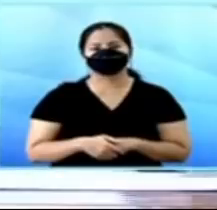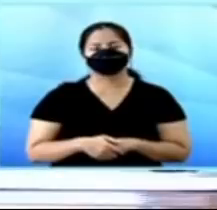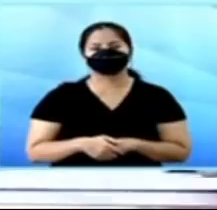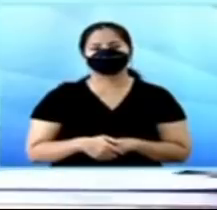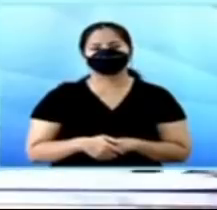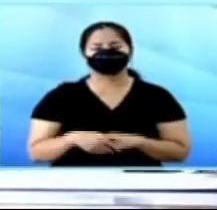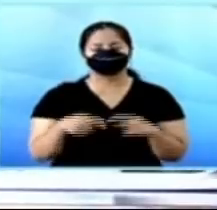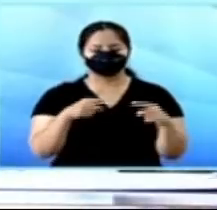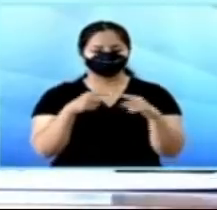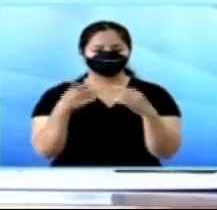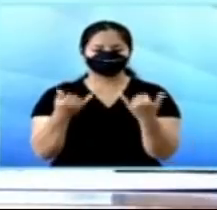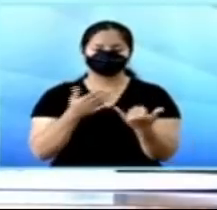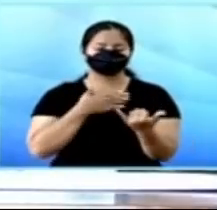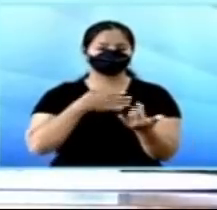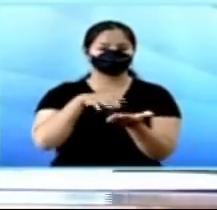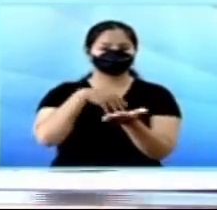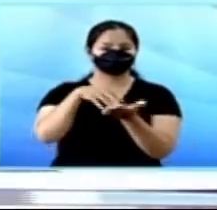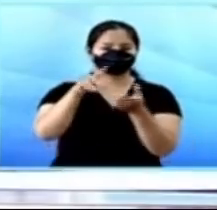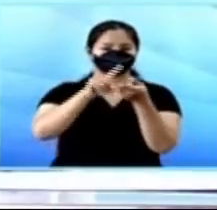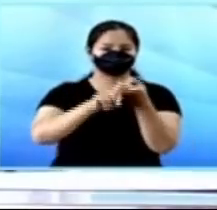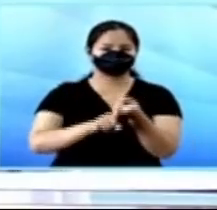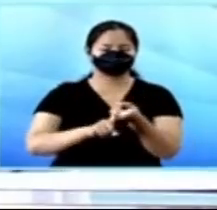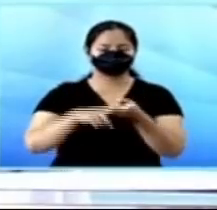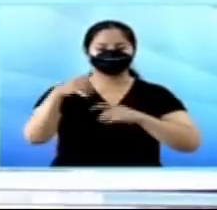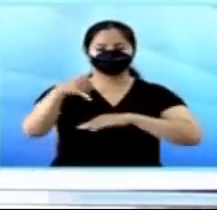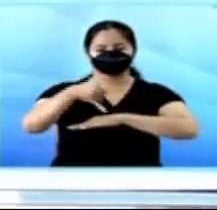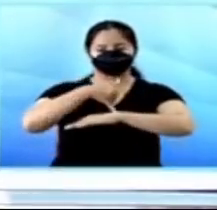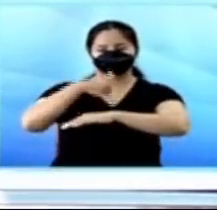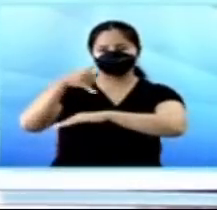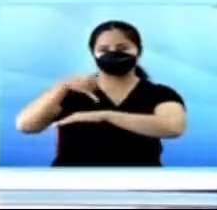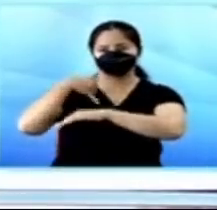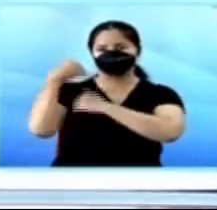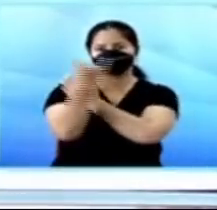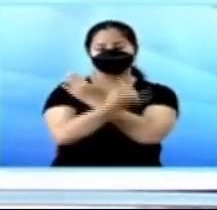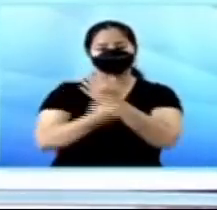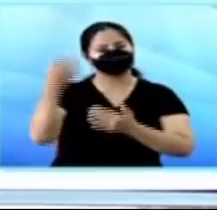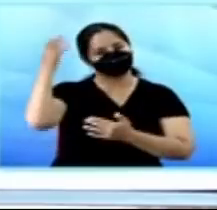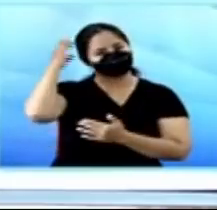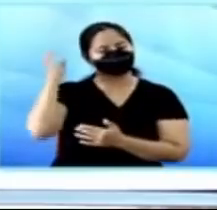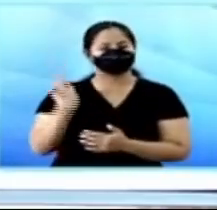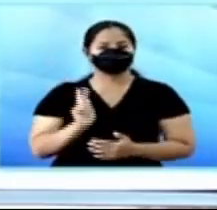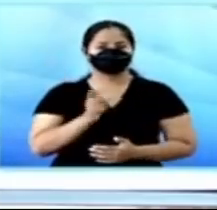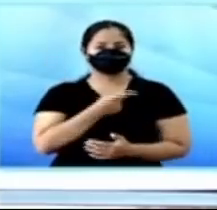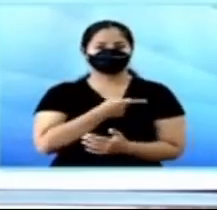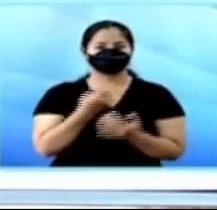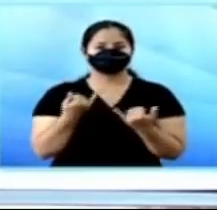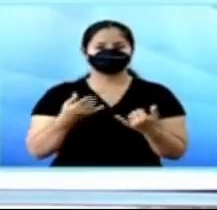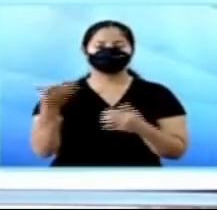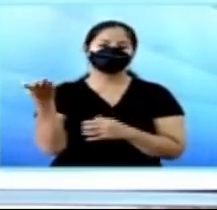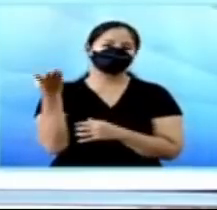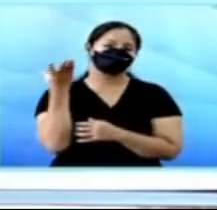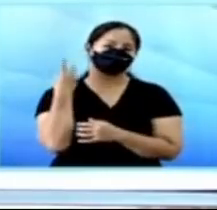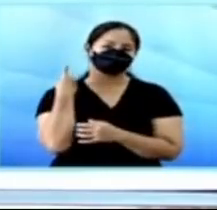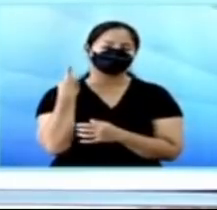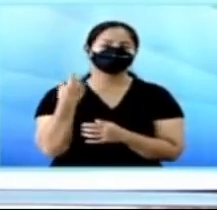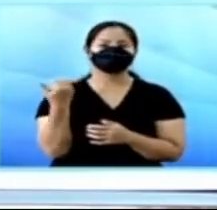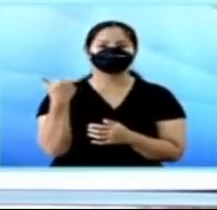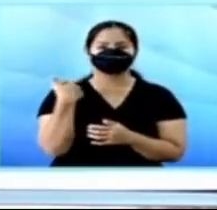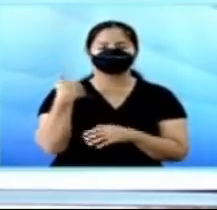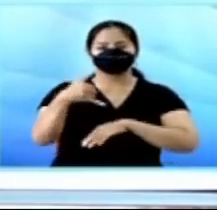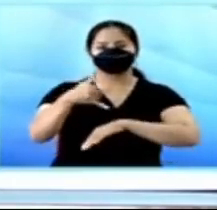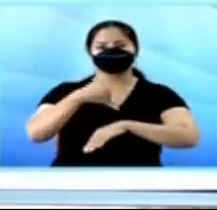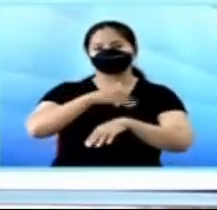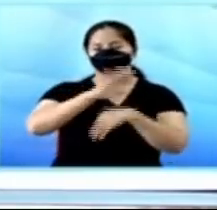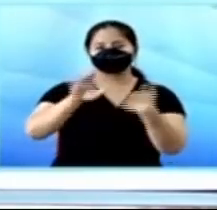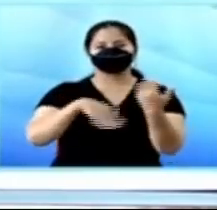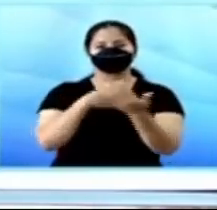ต่อไปข้าพเจ้าจะขอรายงานเกี่ยวกับการเดินทางเข้าออกสปป.ลาวของพวกเฮาเมื่อฮอดมื้อวานนี้แม้นมีการเดินทางเข้าม